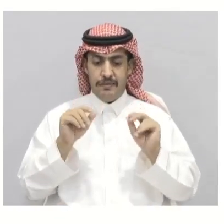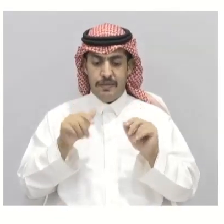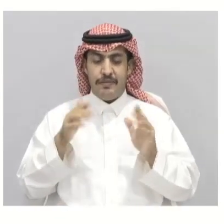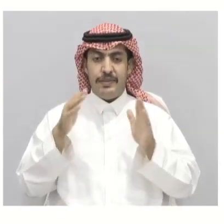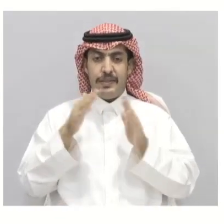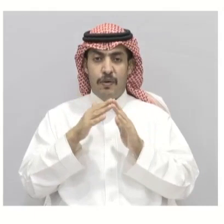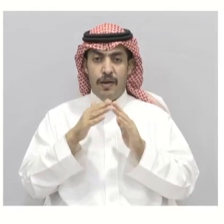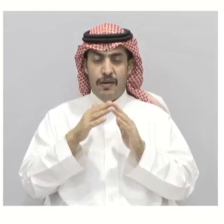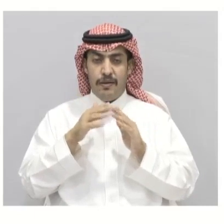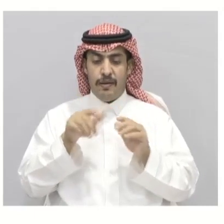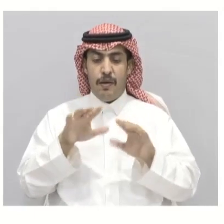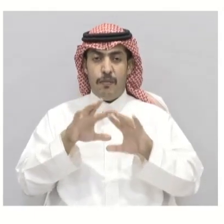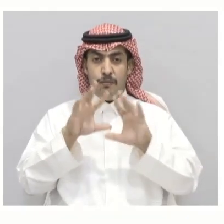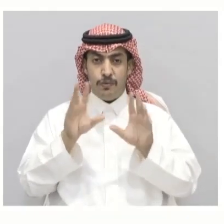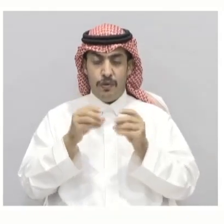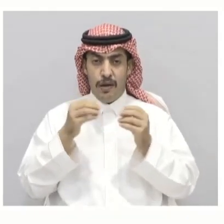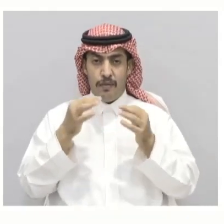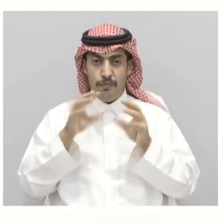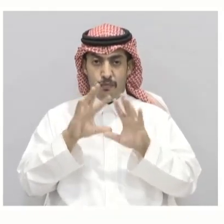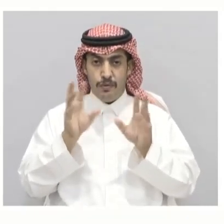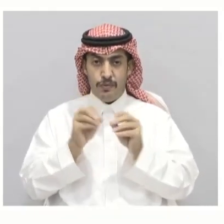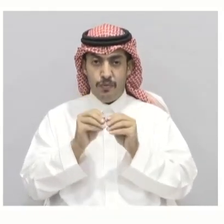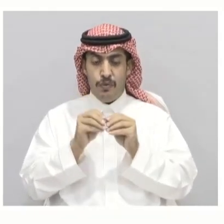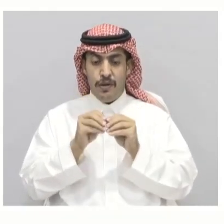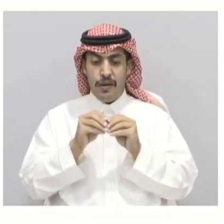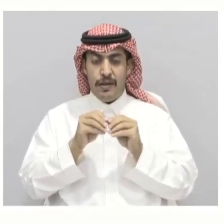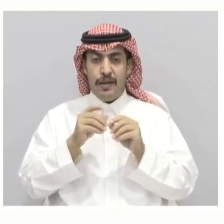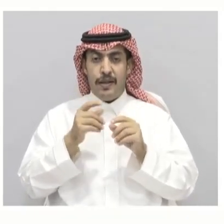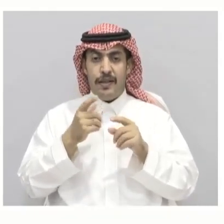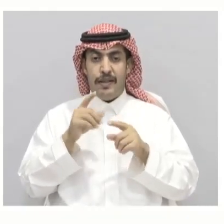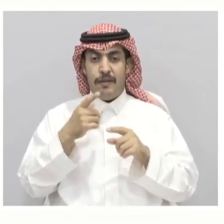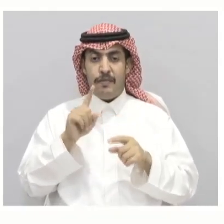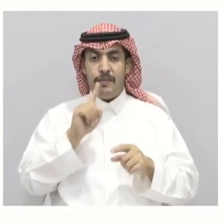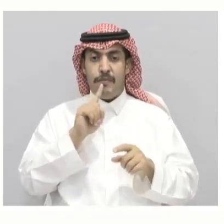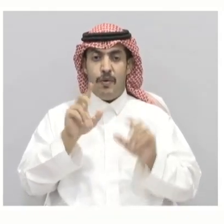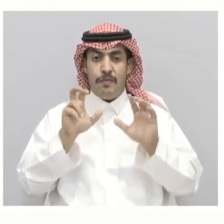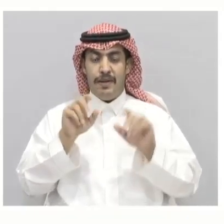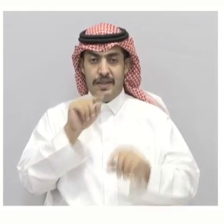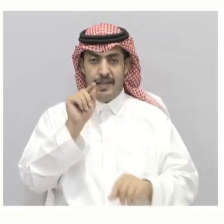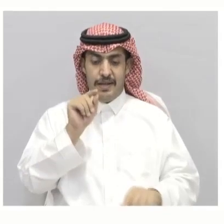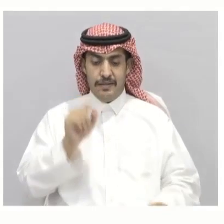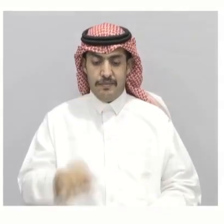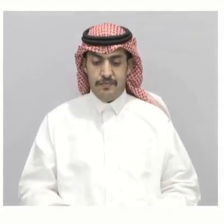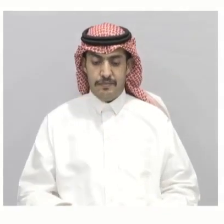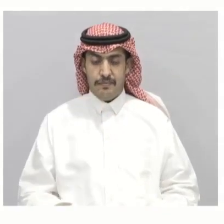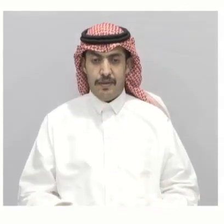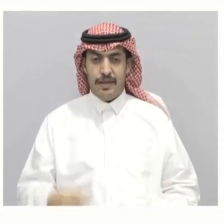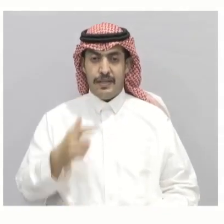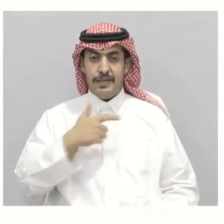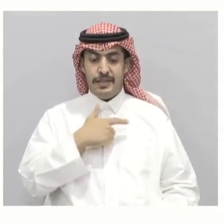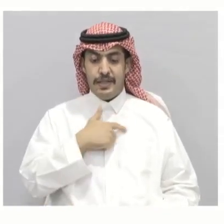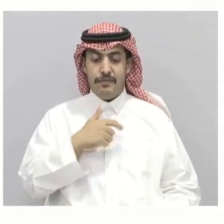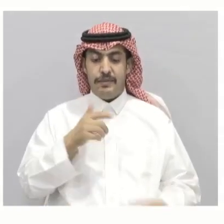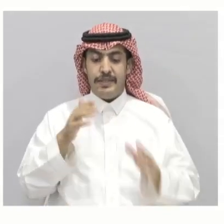الزوايا التي مجموع قياسهما مئه وثمانون درجه وتسمى